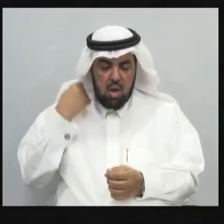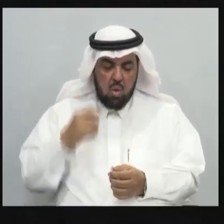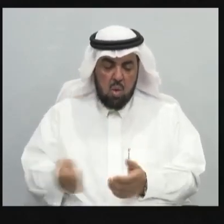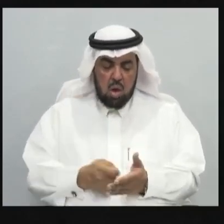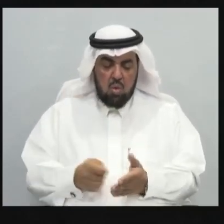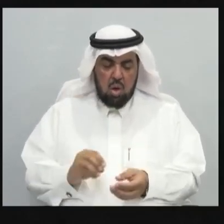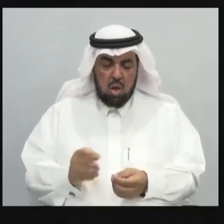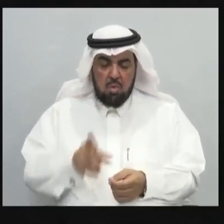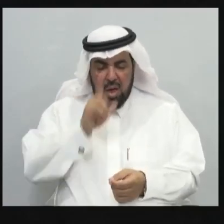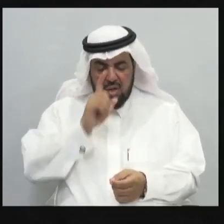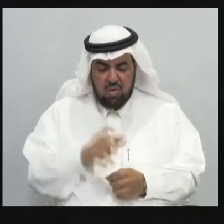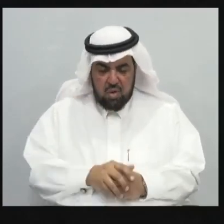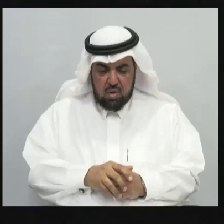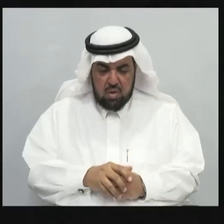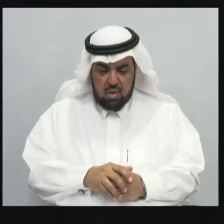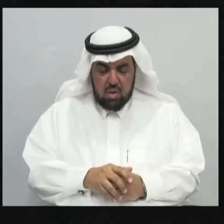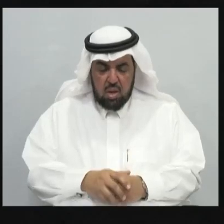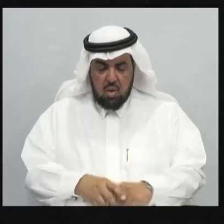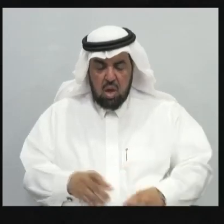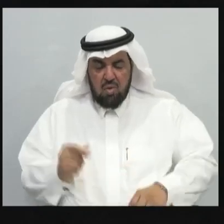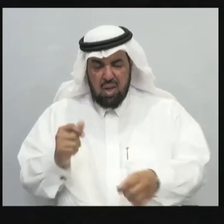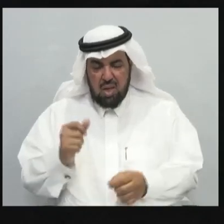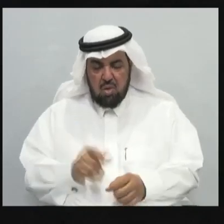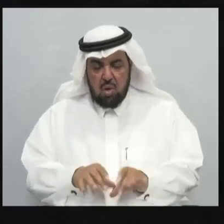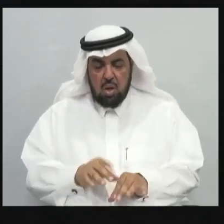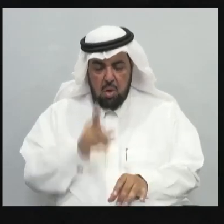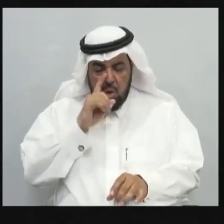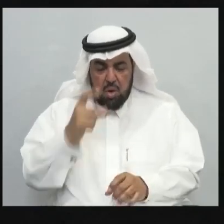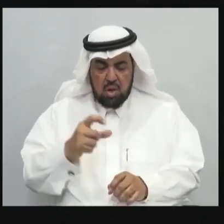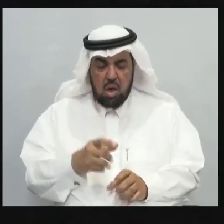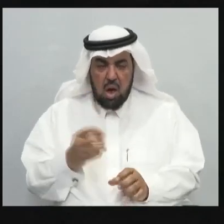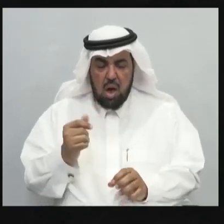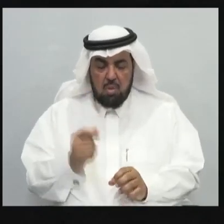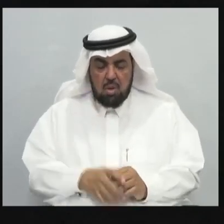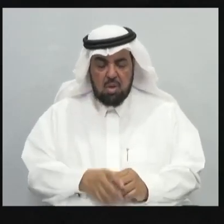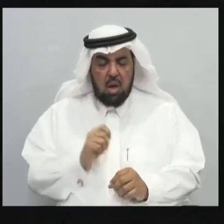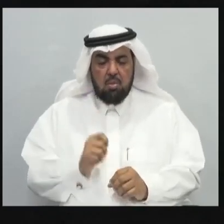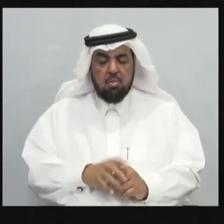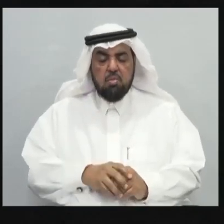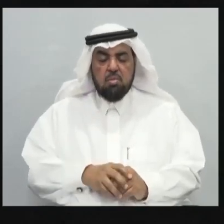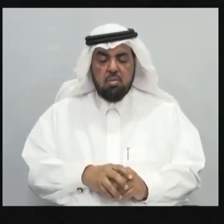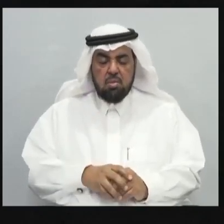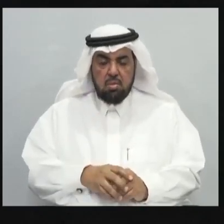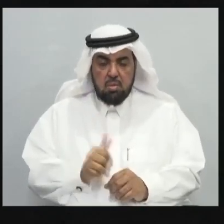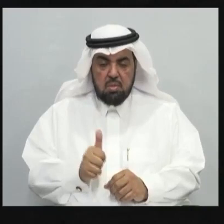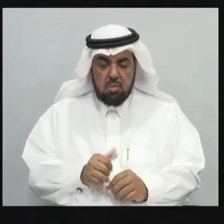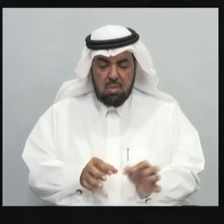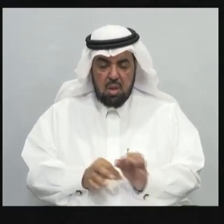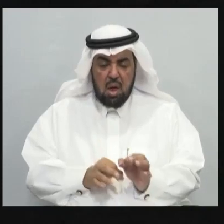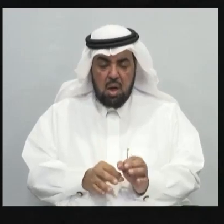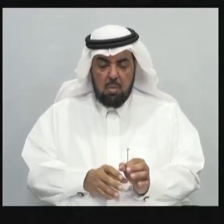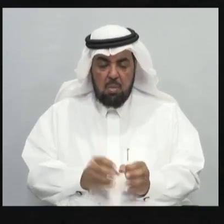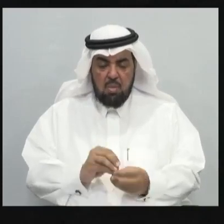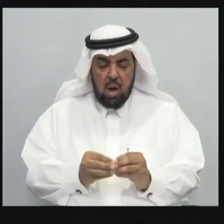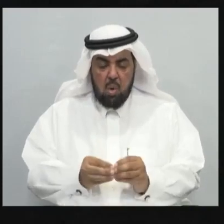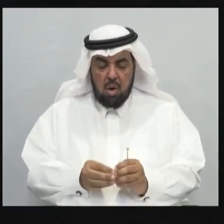مثلا باللون الاصفر او الخلفيه السوداء واكتب باللون الازرق الغامق مثلا اذا كان هنالك تقارب بالالوان